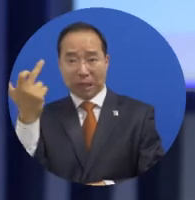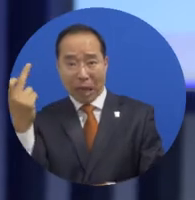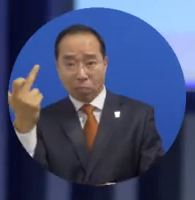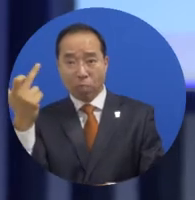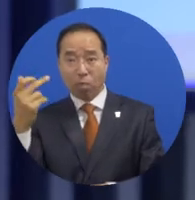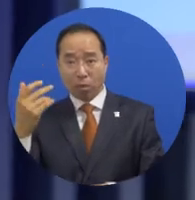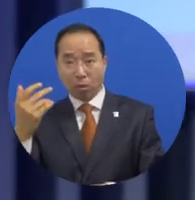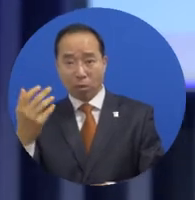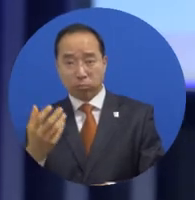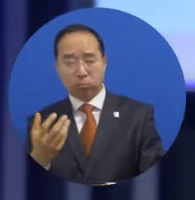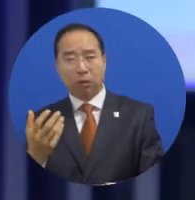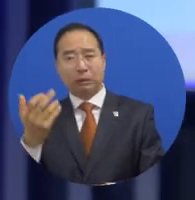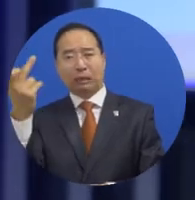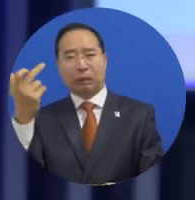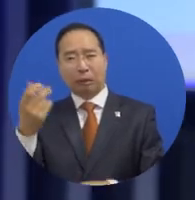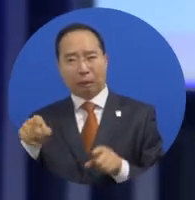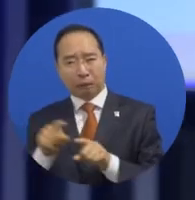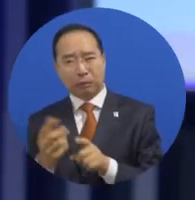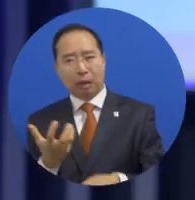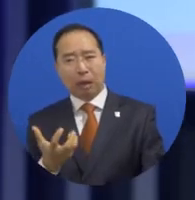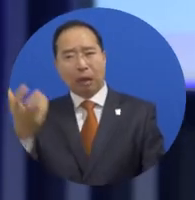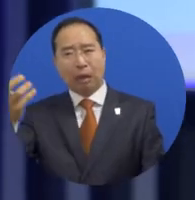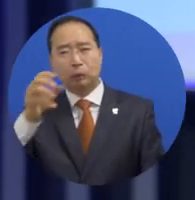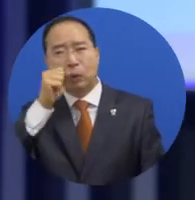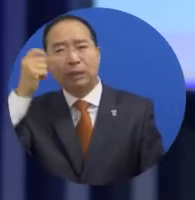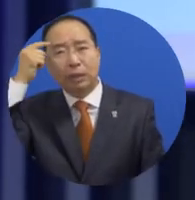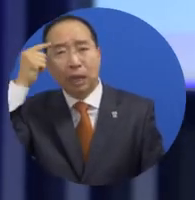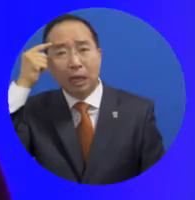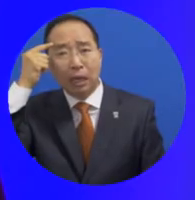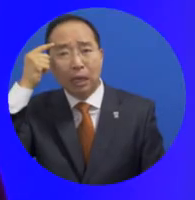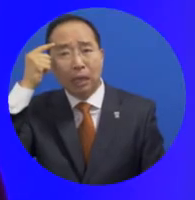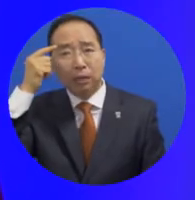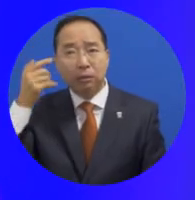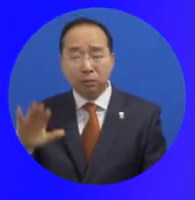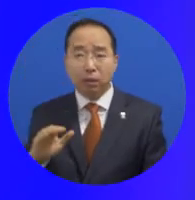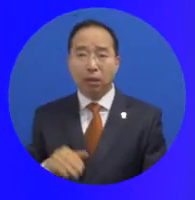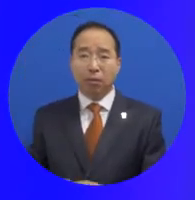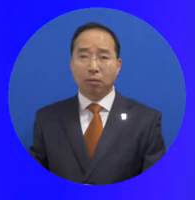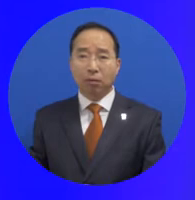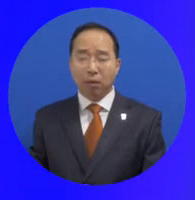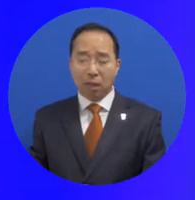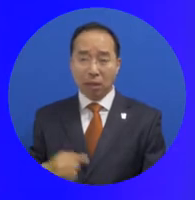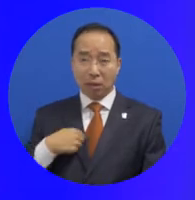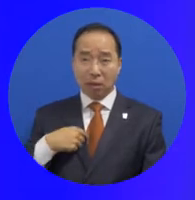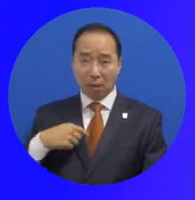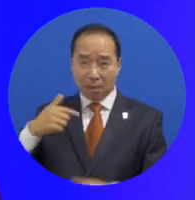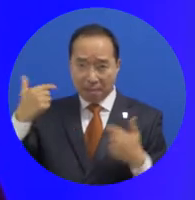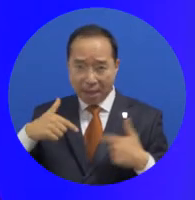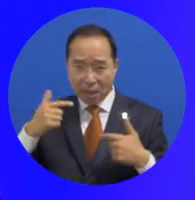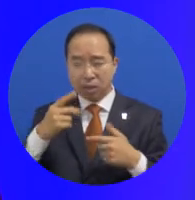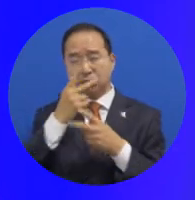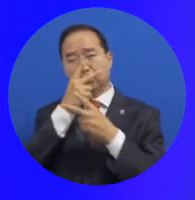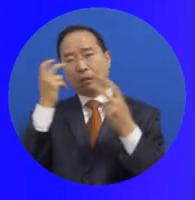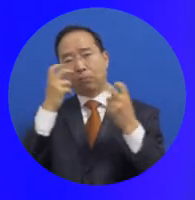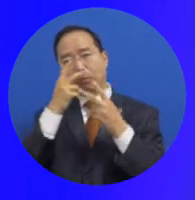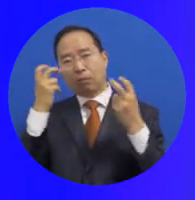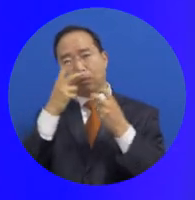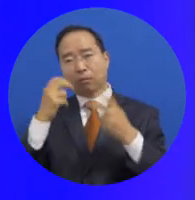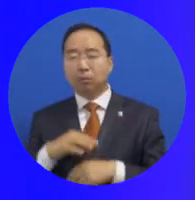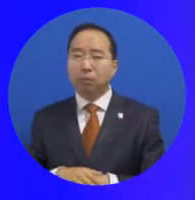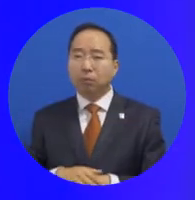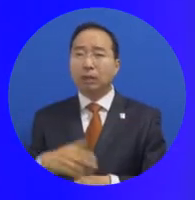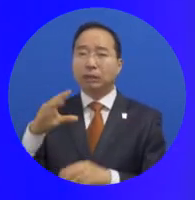놀러 왔는데 산에 같이 올라가야 되는 거 아니야? 그런데 불행하게도 매일 잠만 자는 저질 체력의